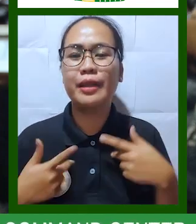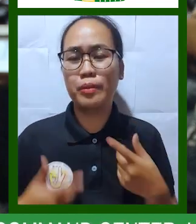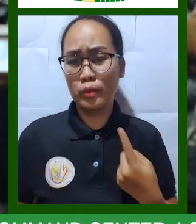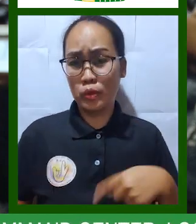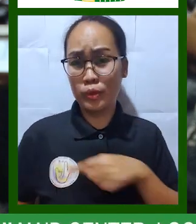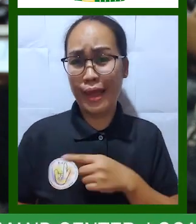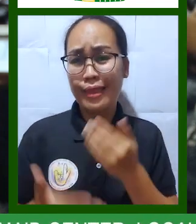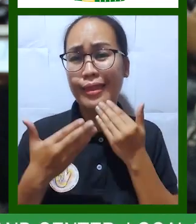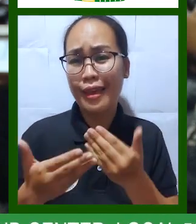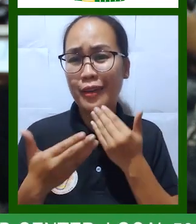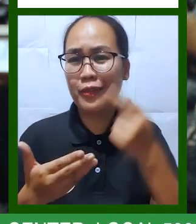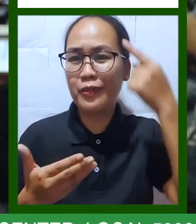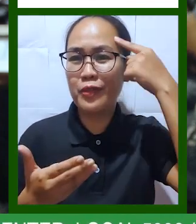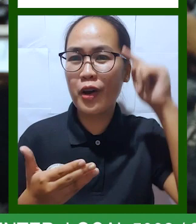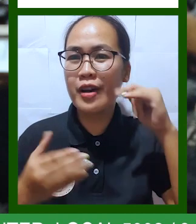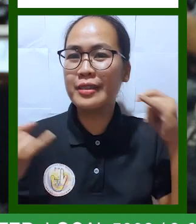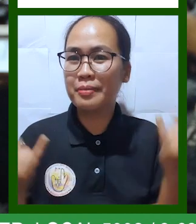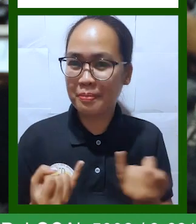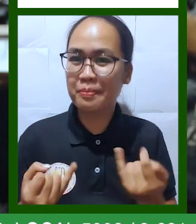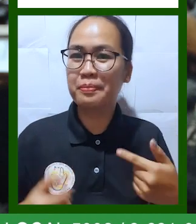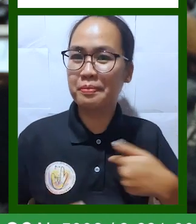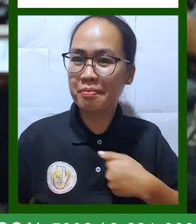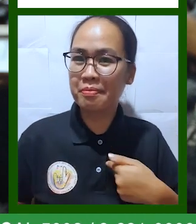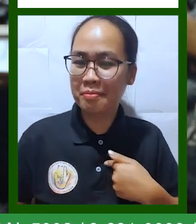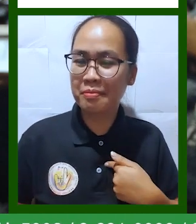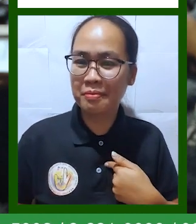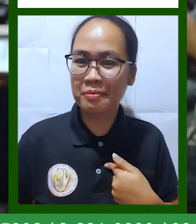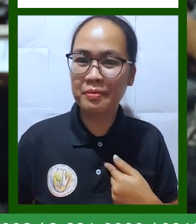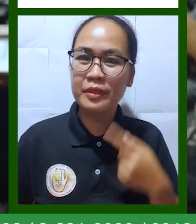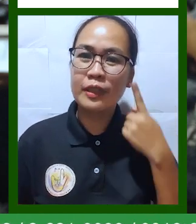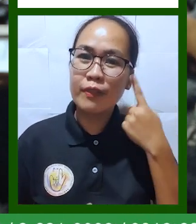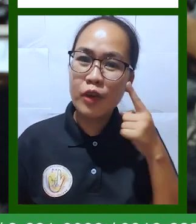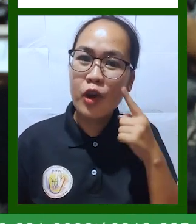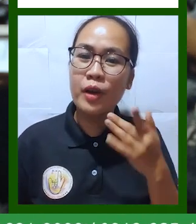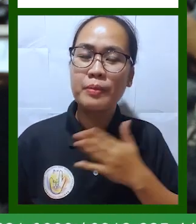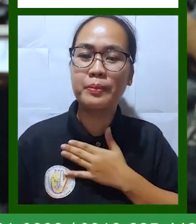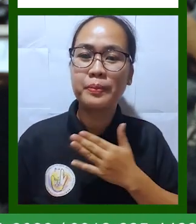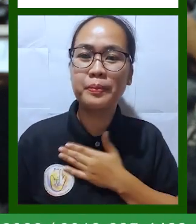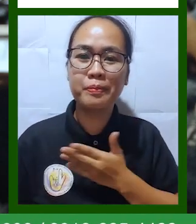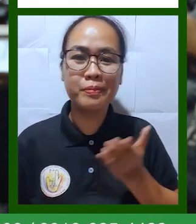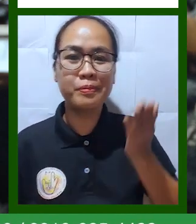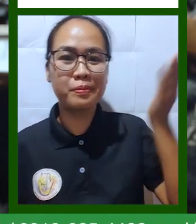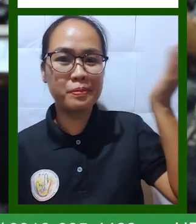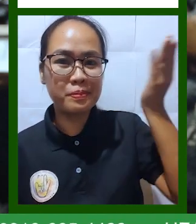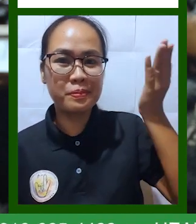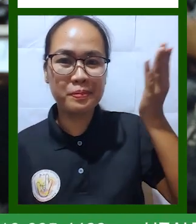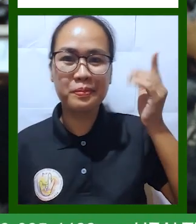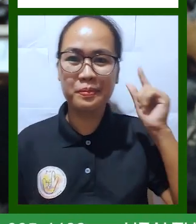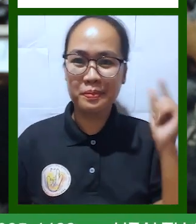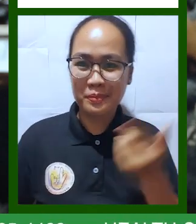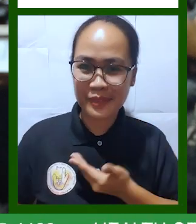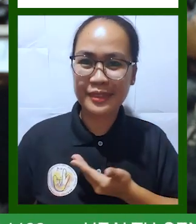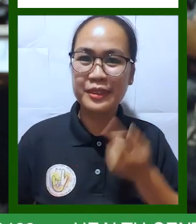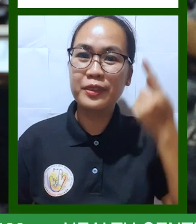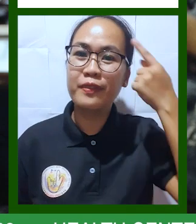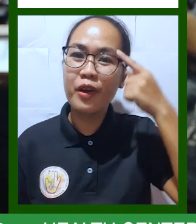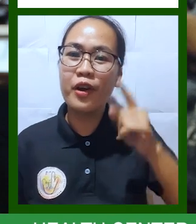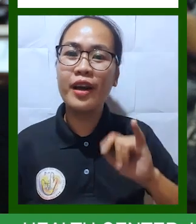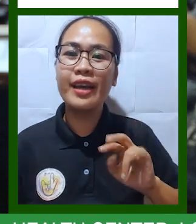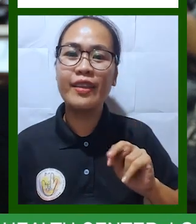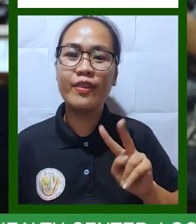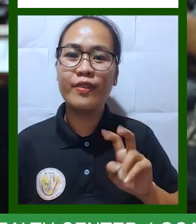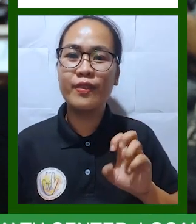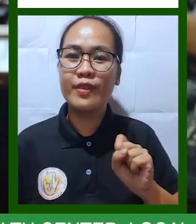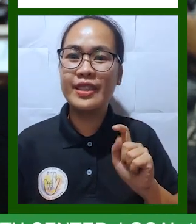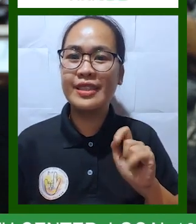nagpapasalamat na naimbitahan po ninyo ang inyong lingkod para maging isang guest speaker during this investiture